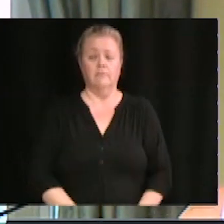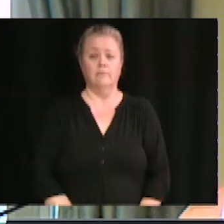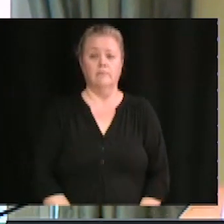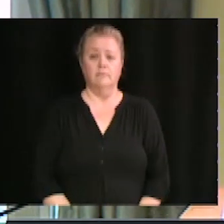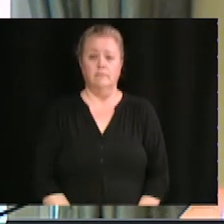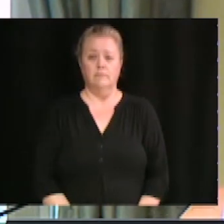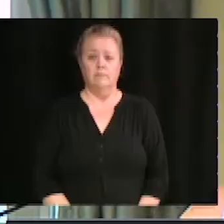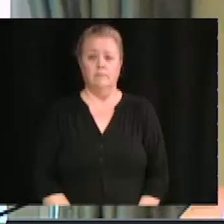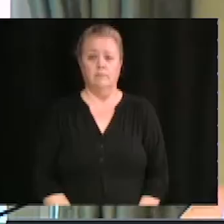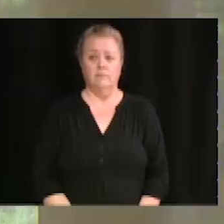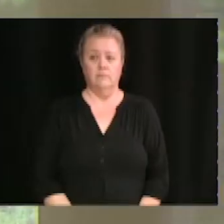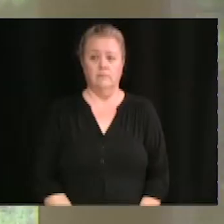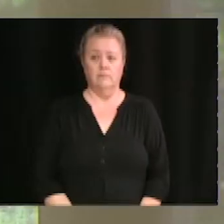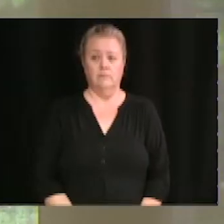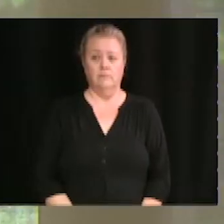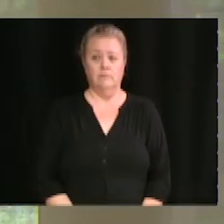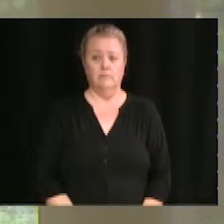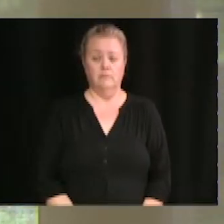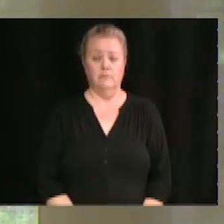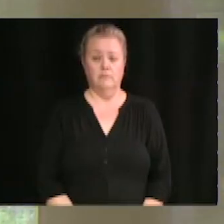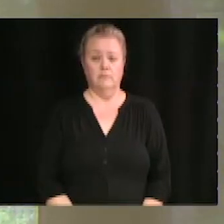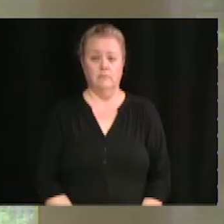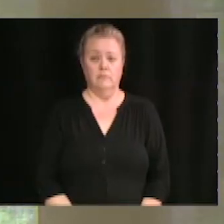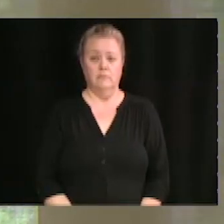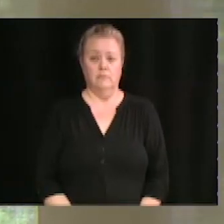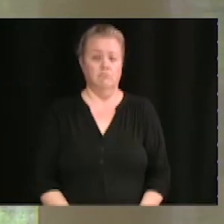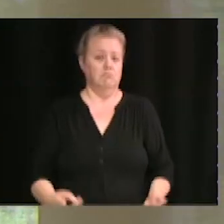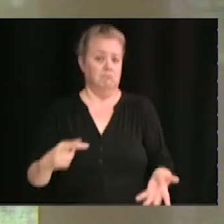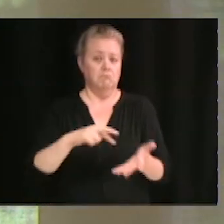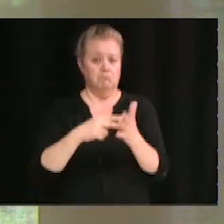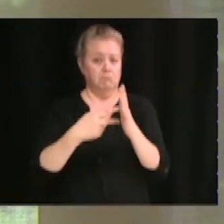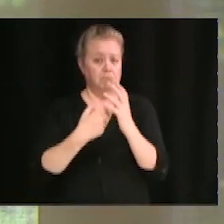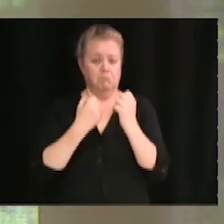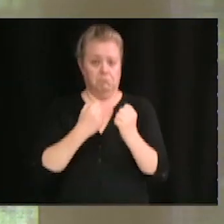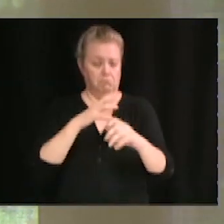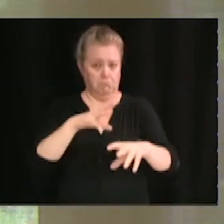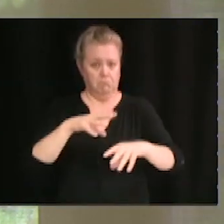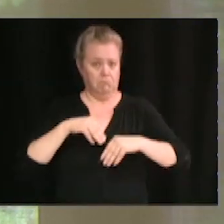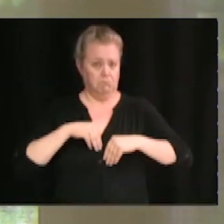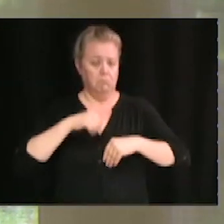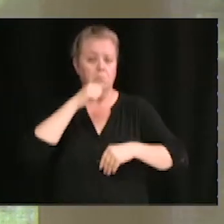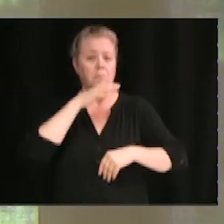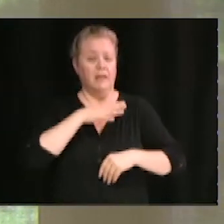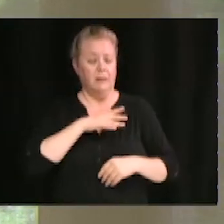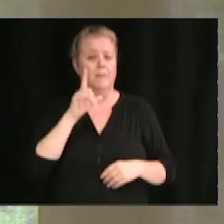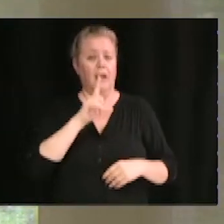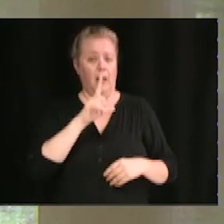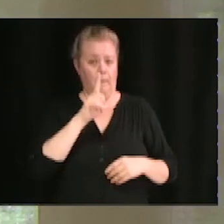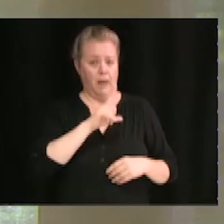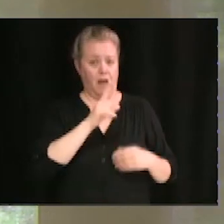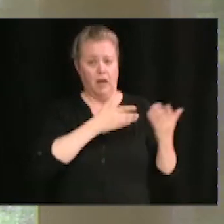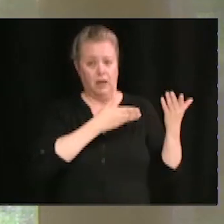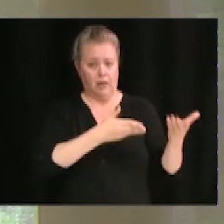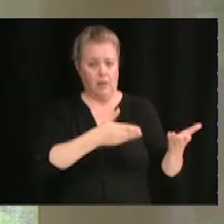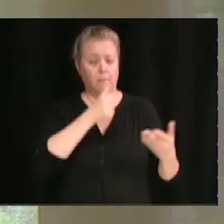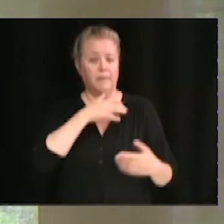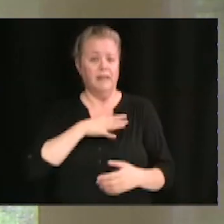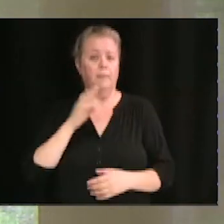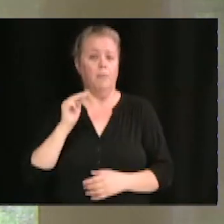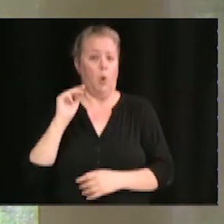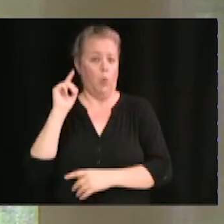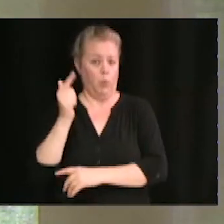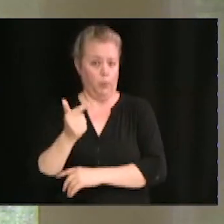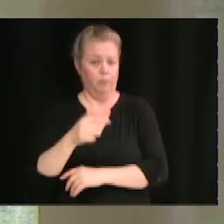On procéder à l'adoption, Mme Lambert et Mme Moreau. 12